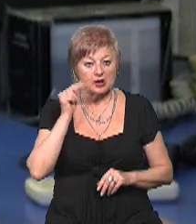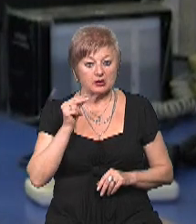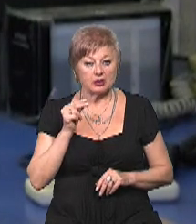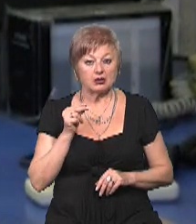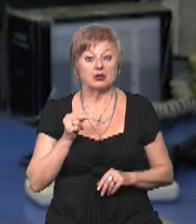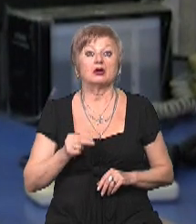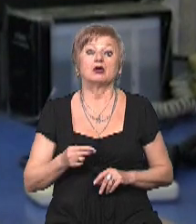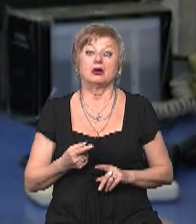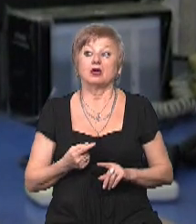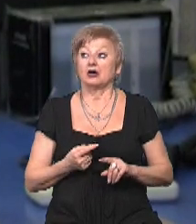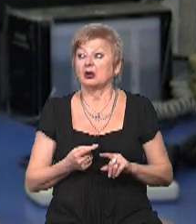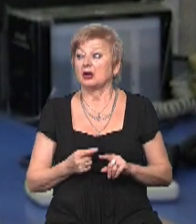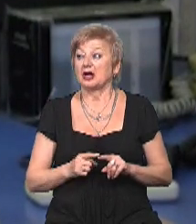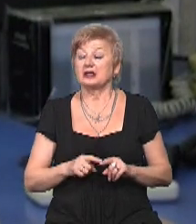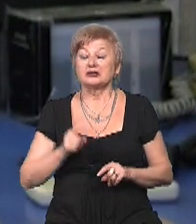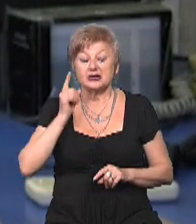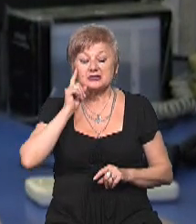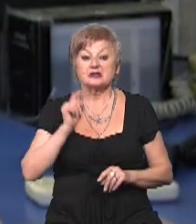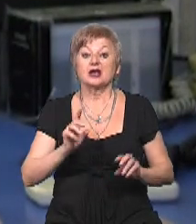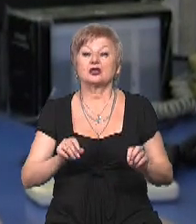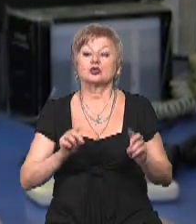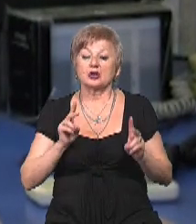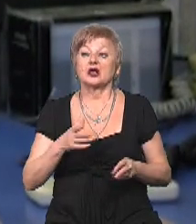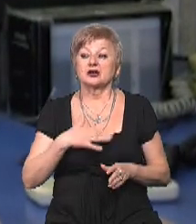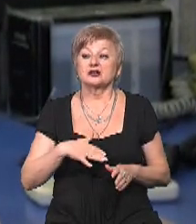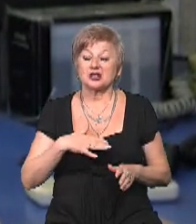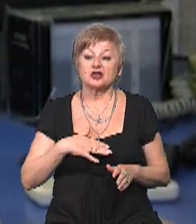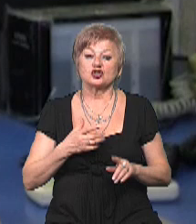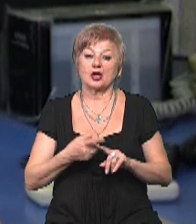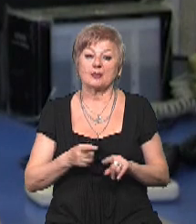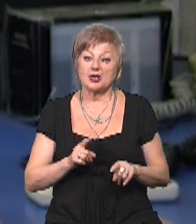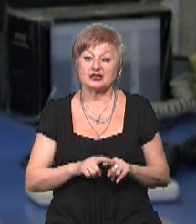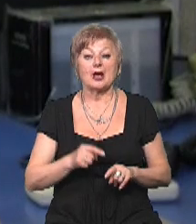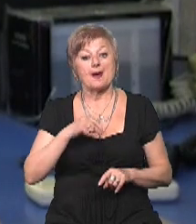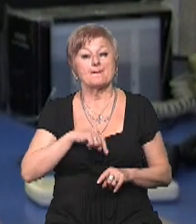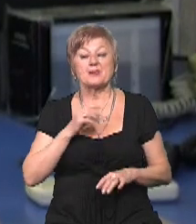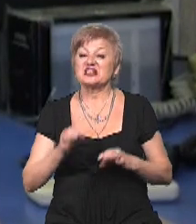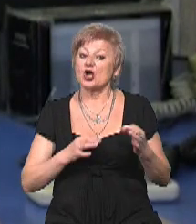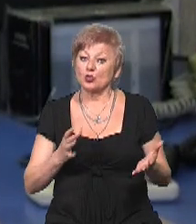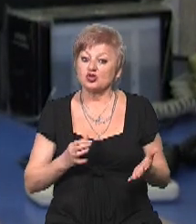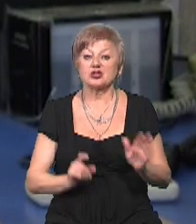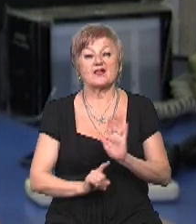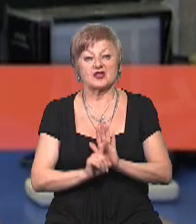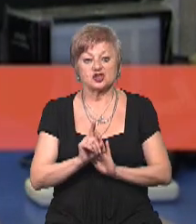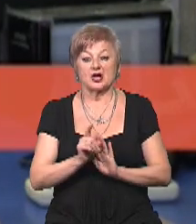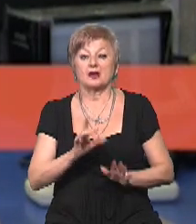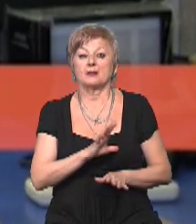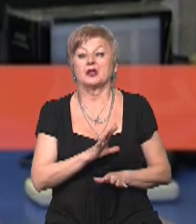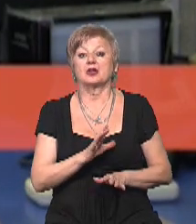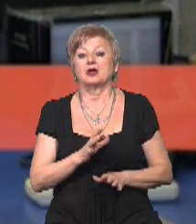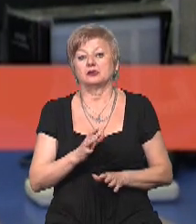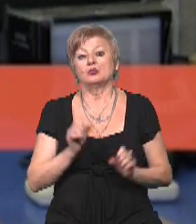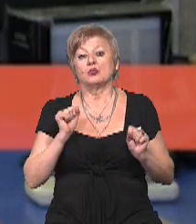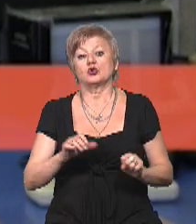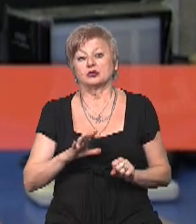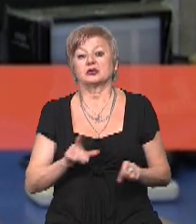ж цеглинками, вони знають, як і для чого, і що їм використовувати. Тобто психологічно спочатку було, ну, можливо,